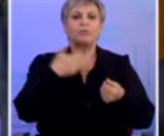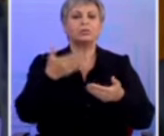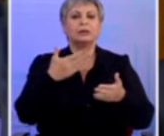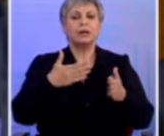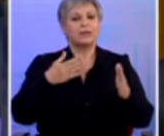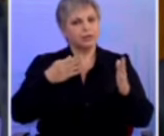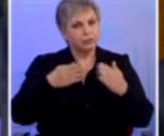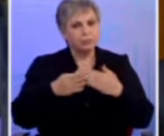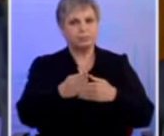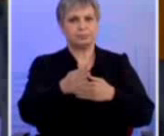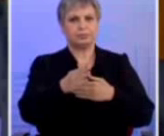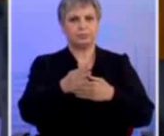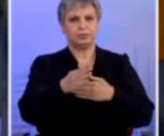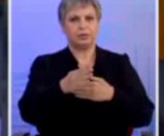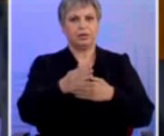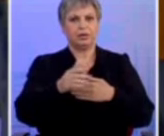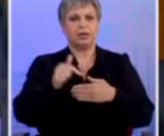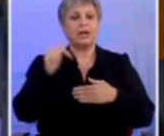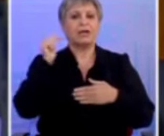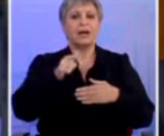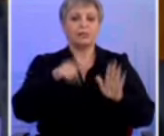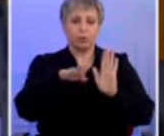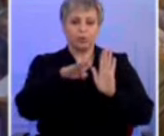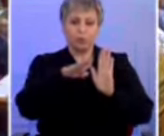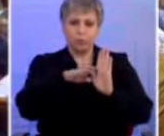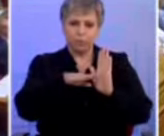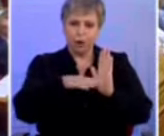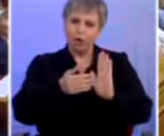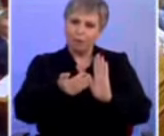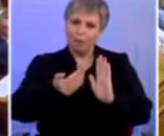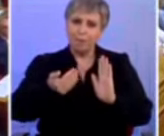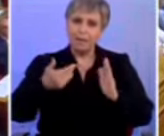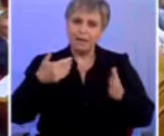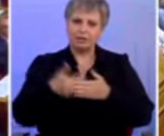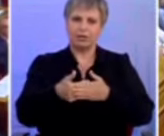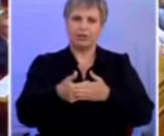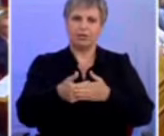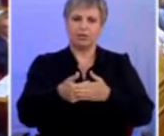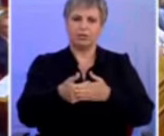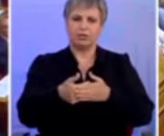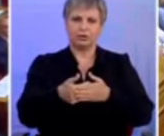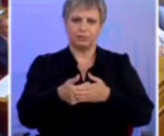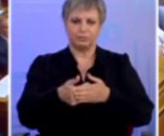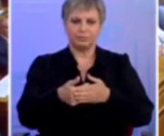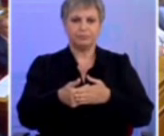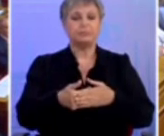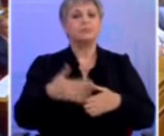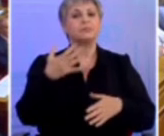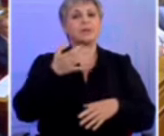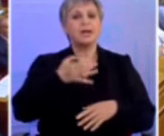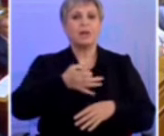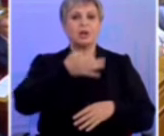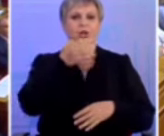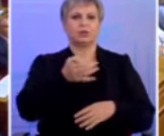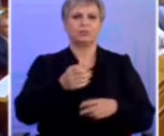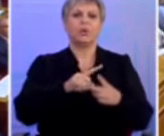τέλος της χρονικής διάρκειας του προγράμματος. Τέλος, θα ήθελα δύο ακόμα στοιχεία, δύο ακόμα